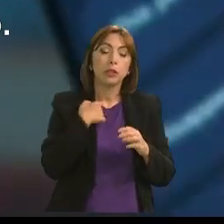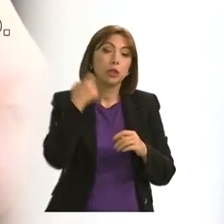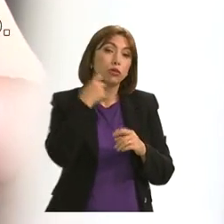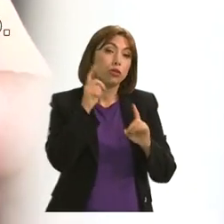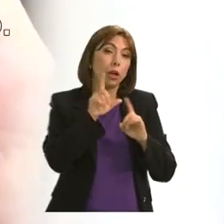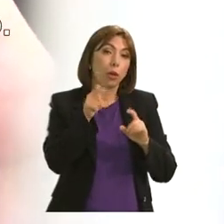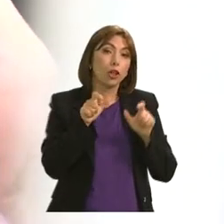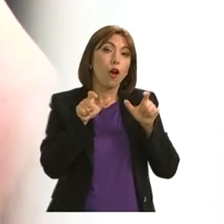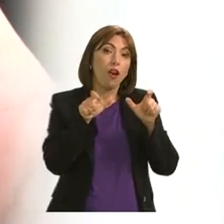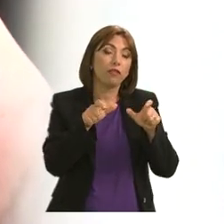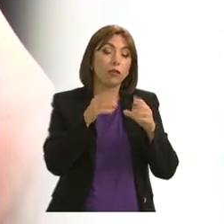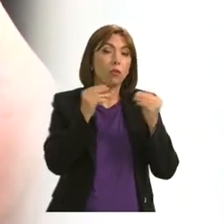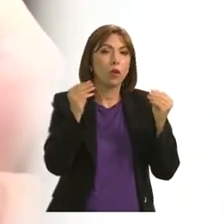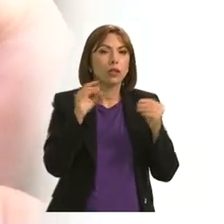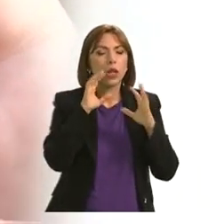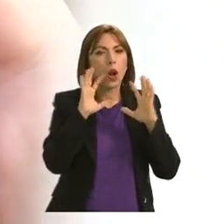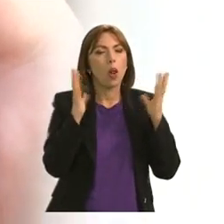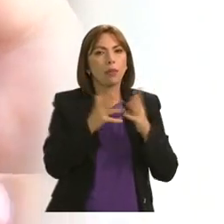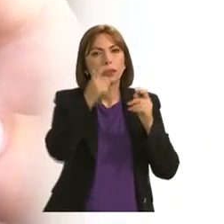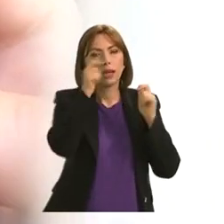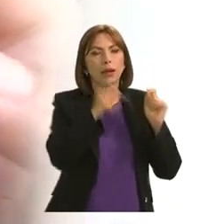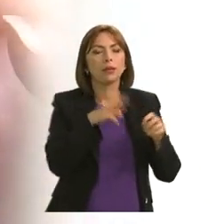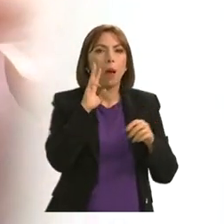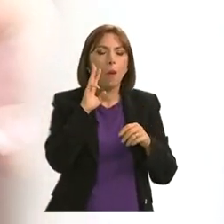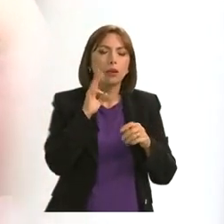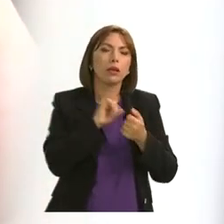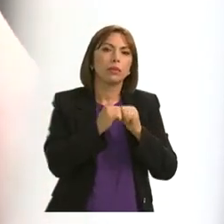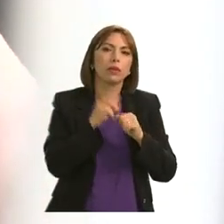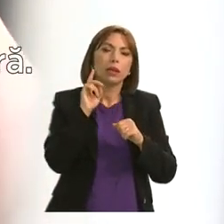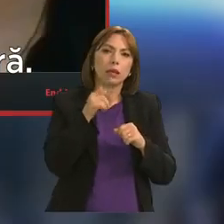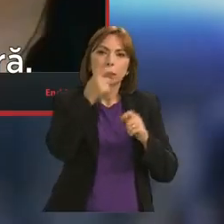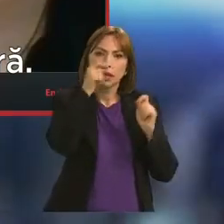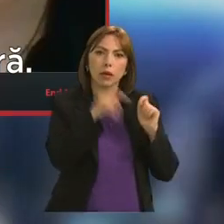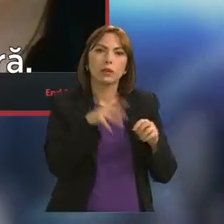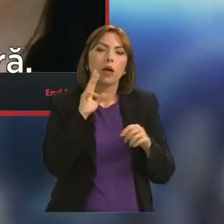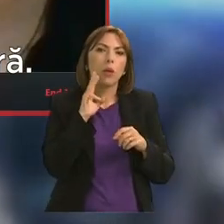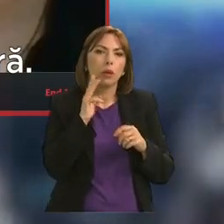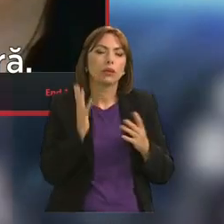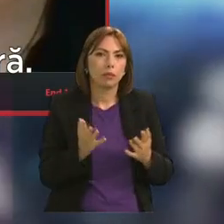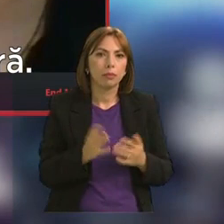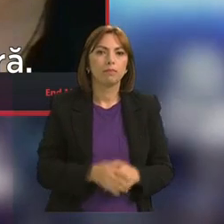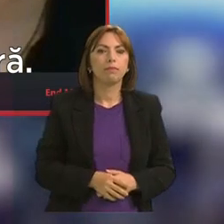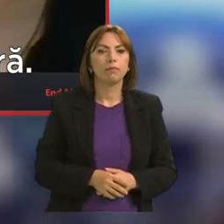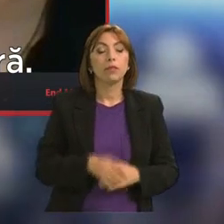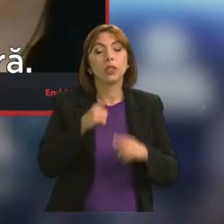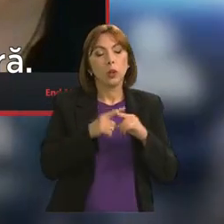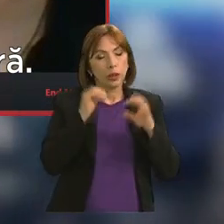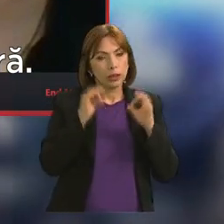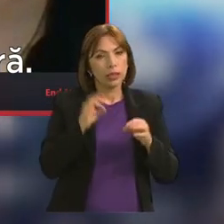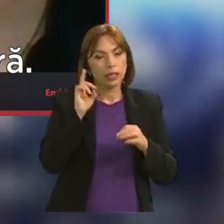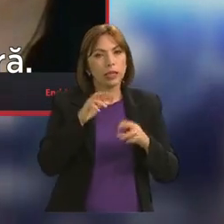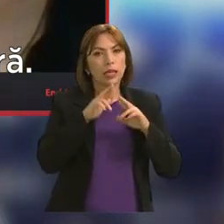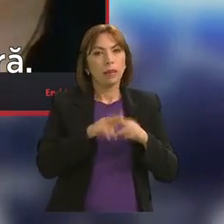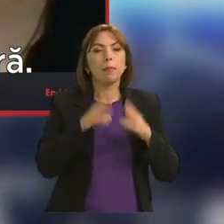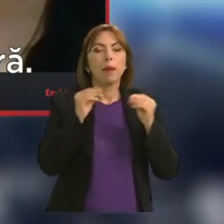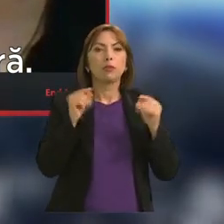putem convinge pe foarte multă lume să renunțe la WhatsApp sau dacă chiar ar trebui să renunțe la WhatsApp. Cu siguranță trebuie să rămână mult